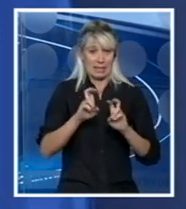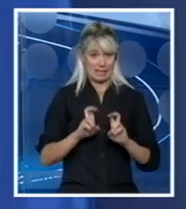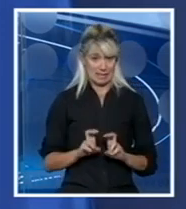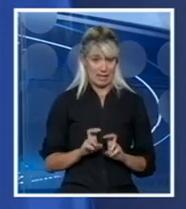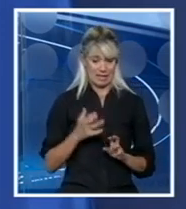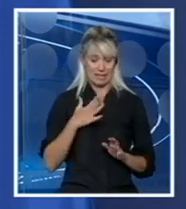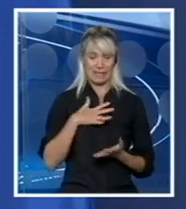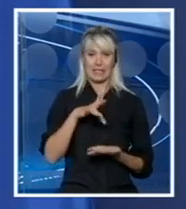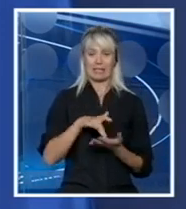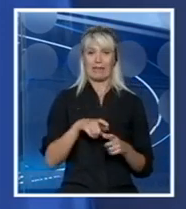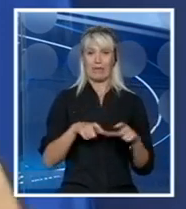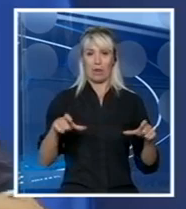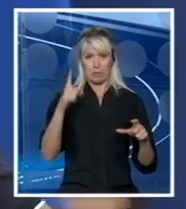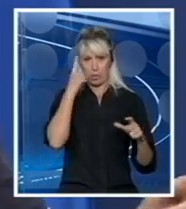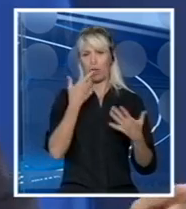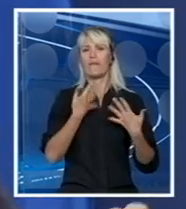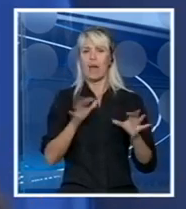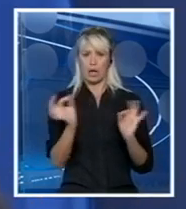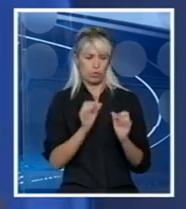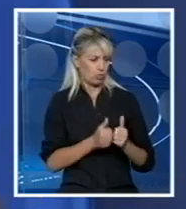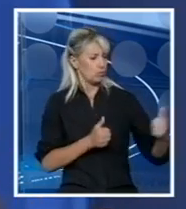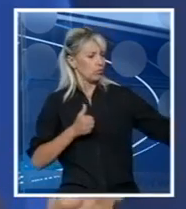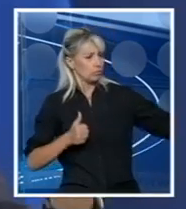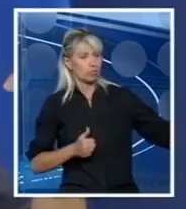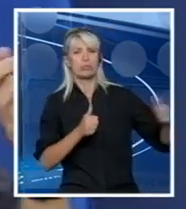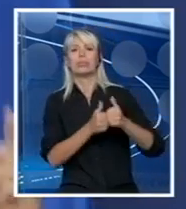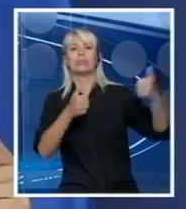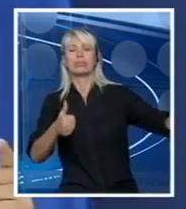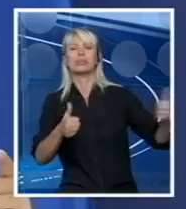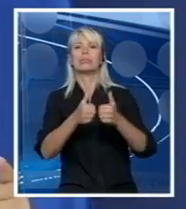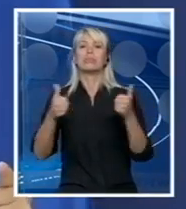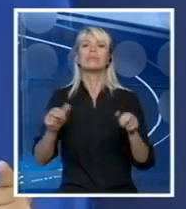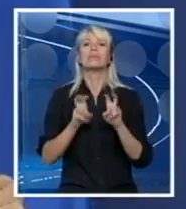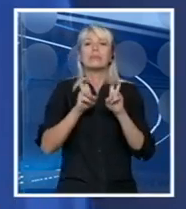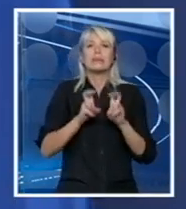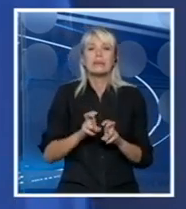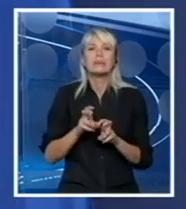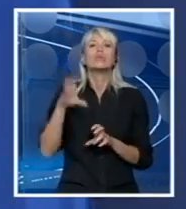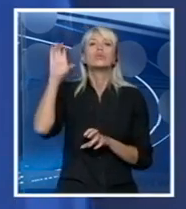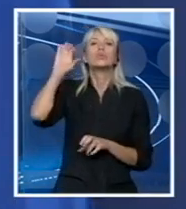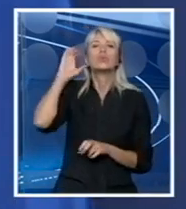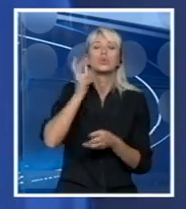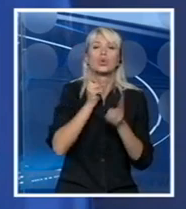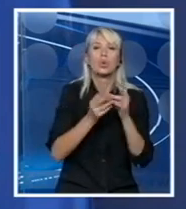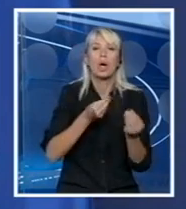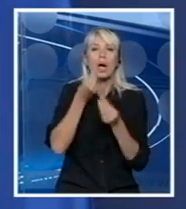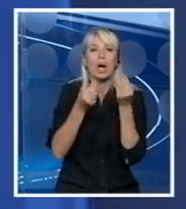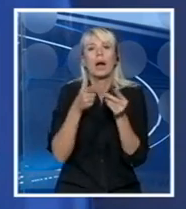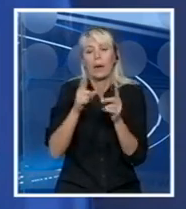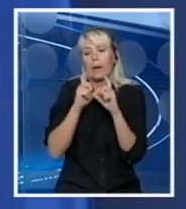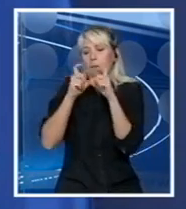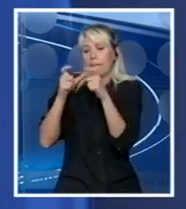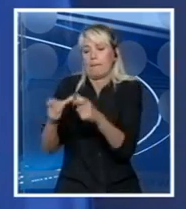je obezbeđeno da je razređeno i da postoji distanca. Sluša nastavu i tada može da